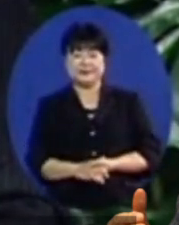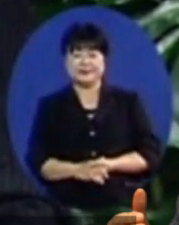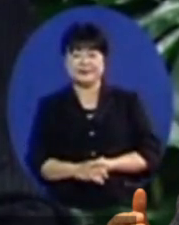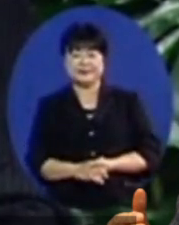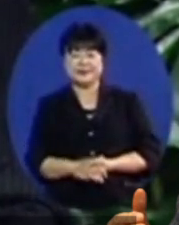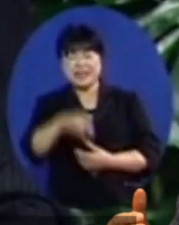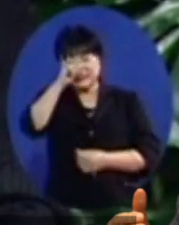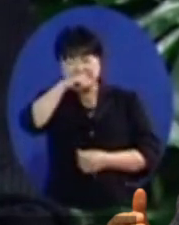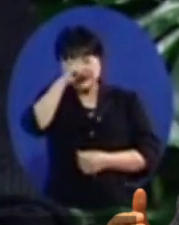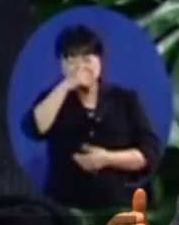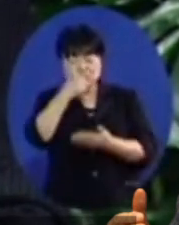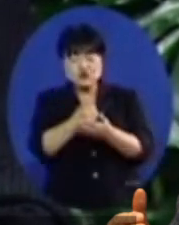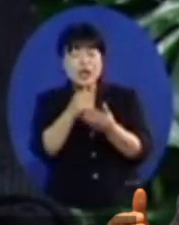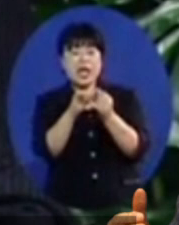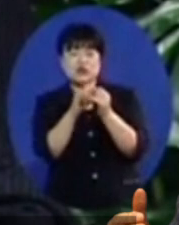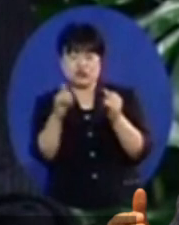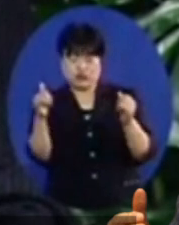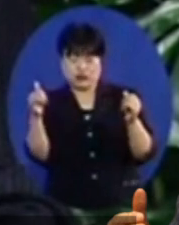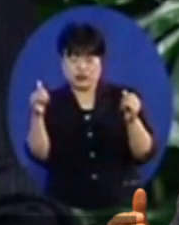흑인 죄수가